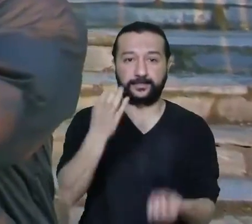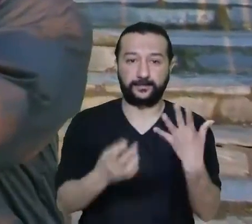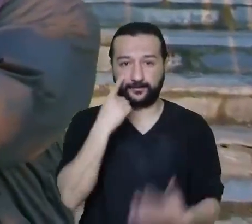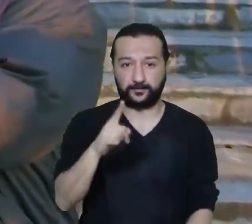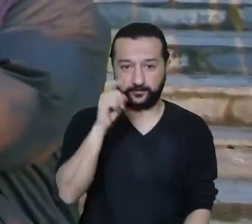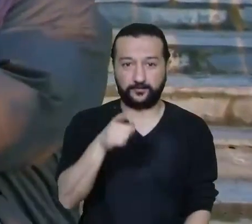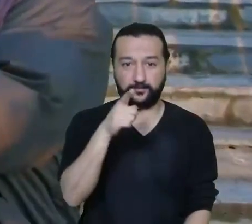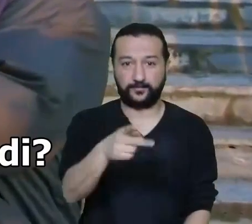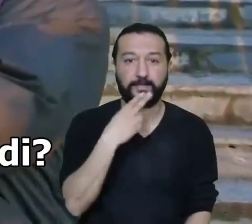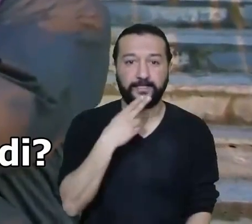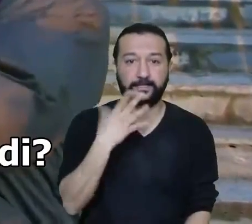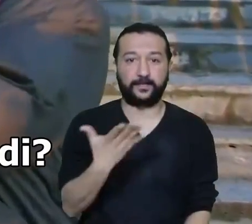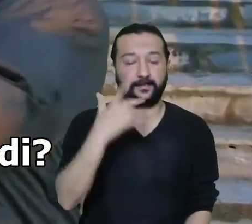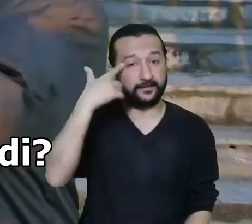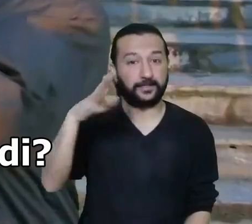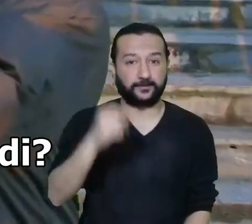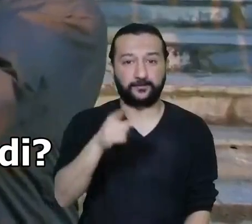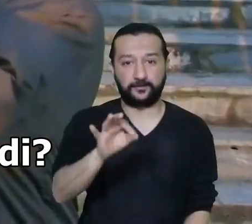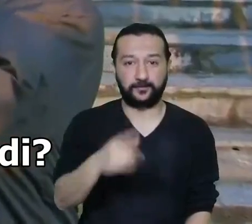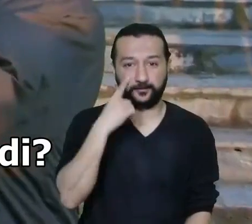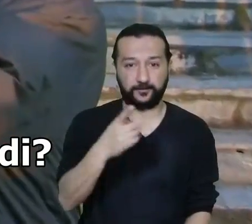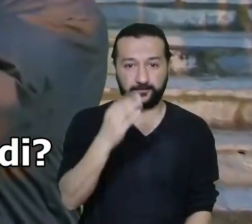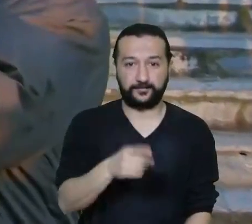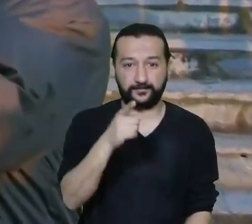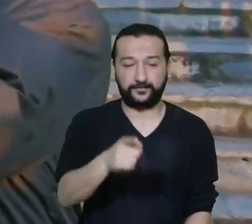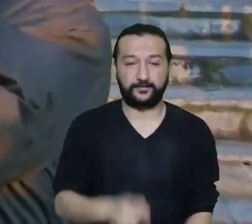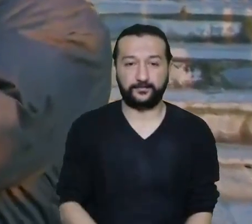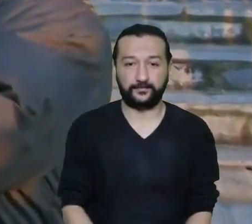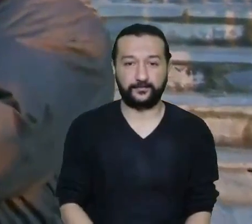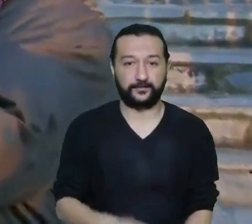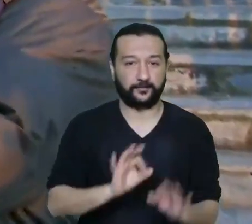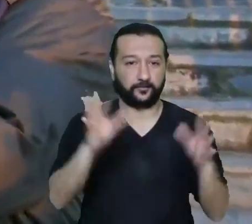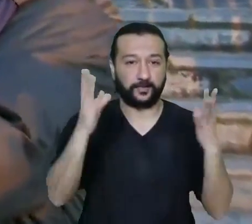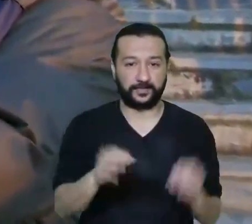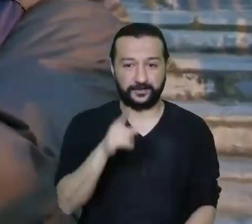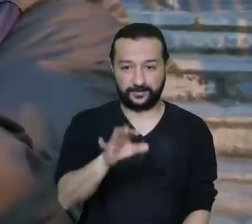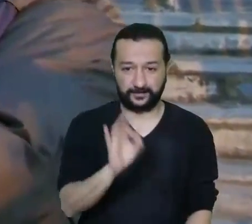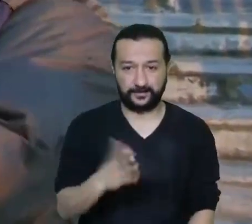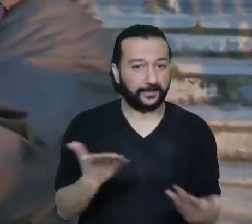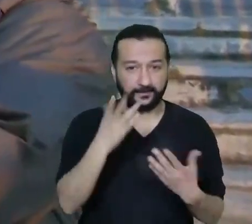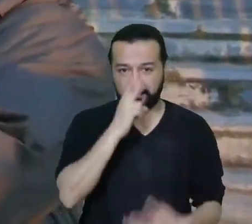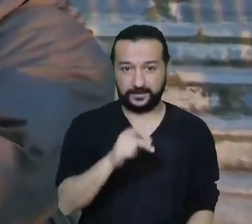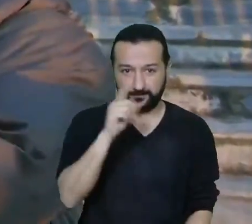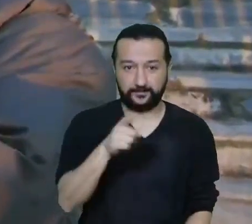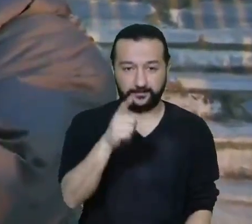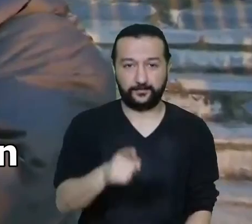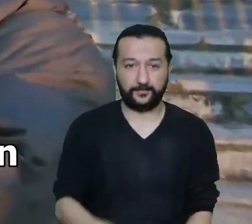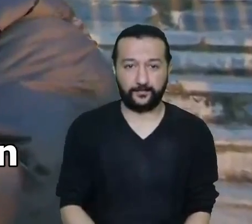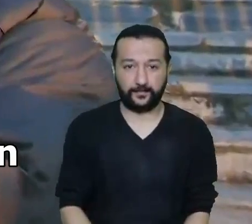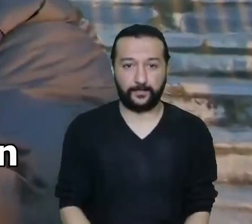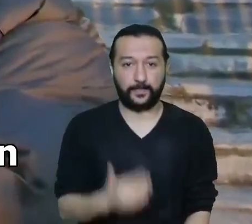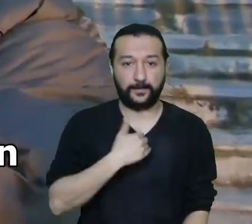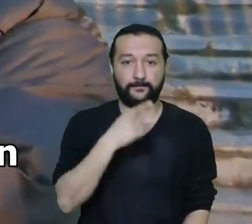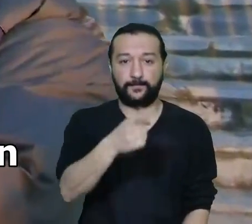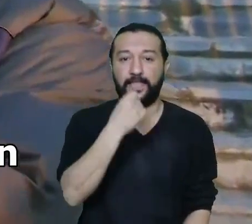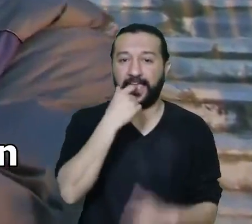görüyor musun? Kadın nasıl be? Ha diyor, nasıl etkilendi? Süper. Nasıl? Biz